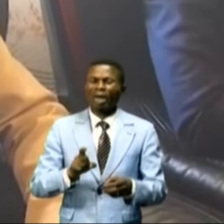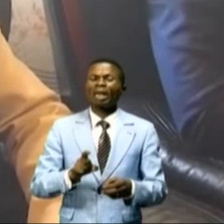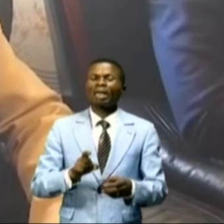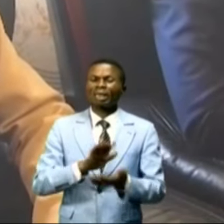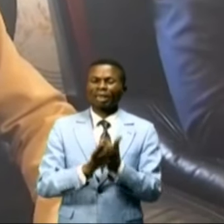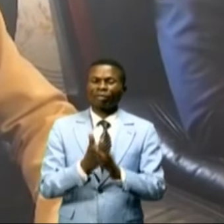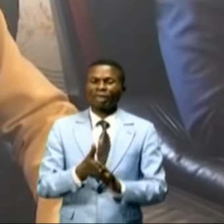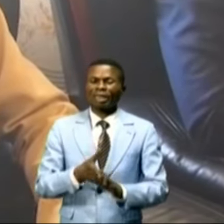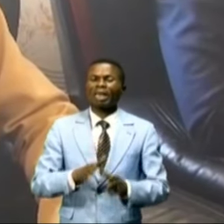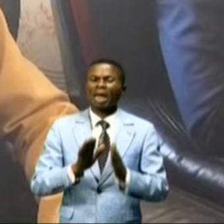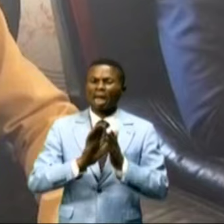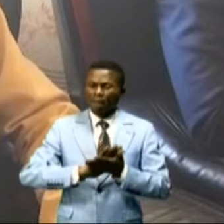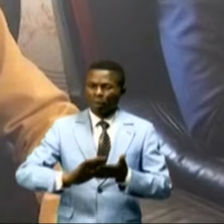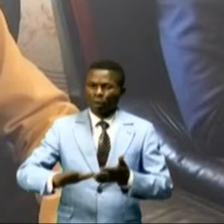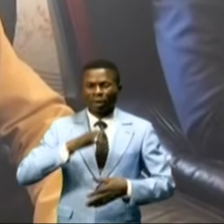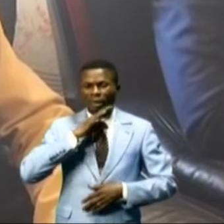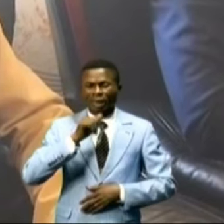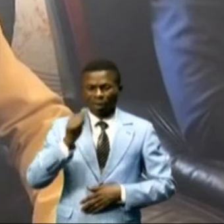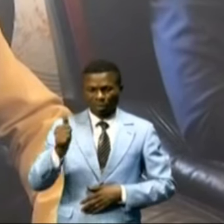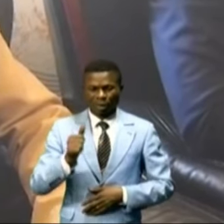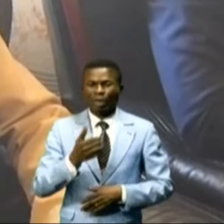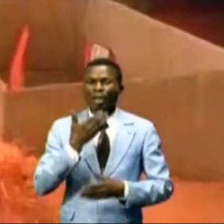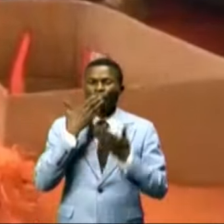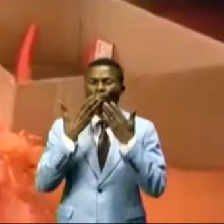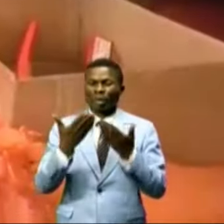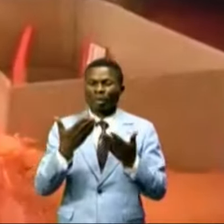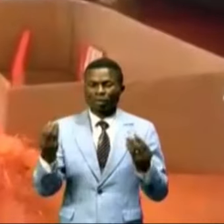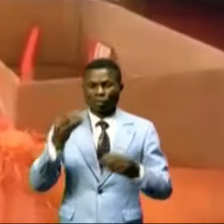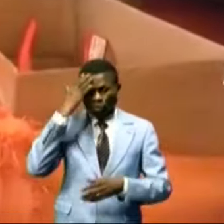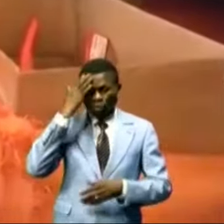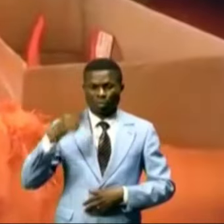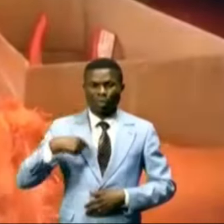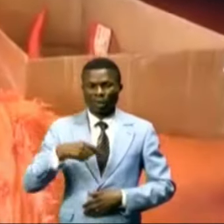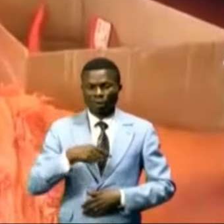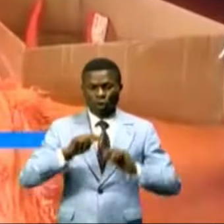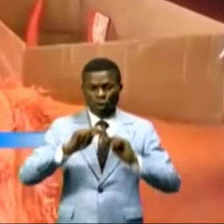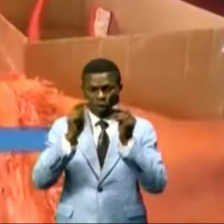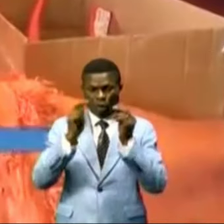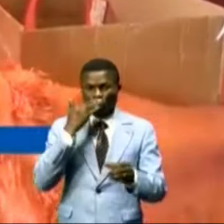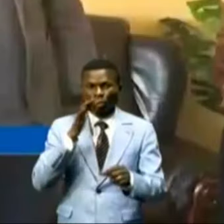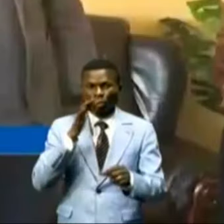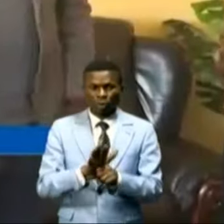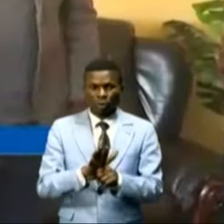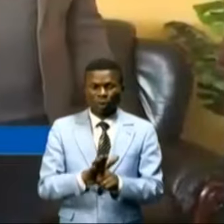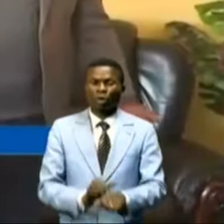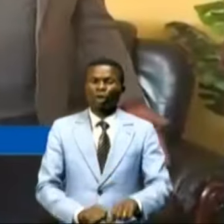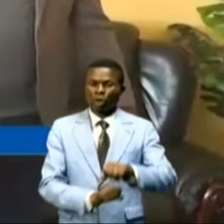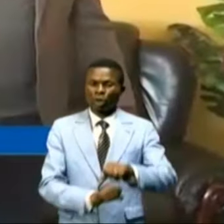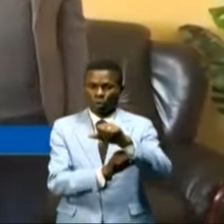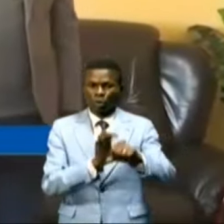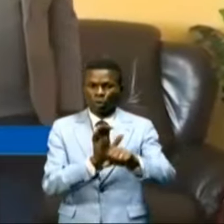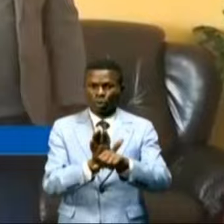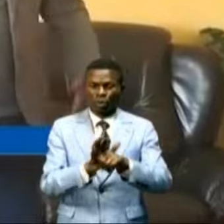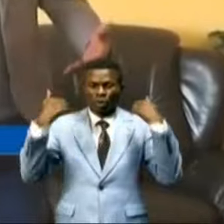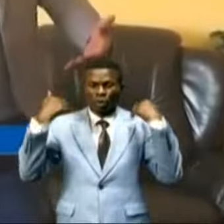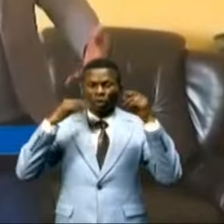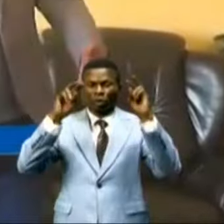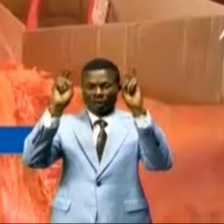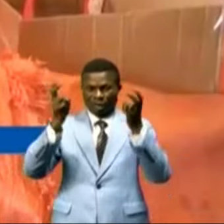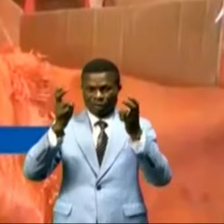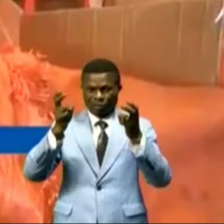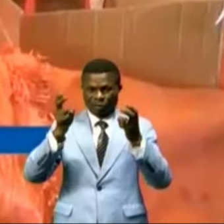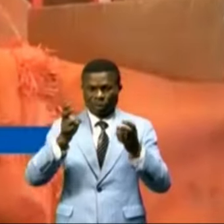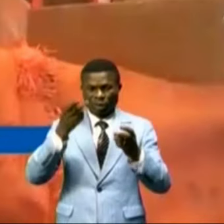vous avez pensé à nous. Nous disons sincèrement merci. Ces scouts promettent leur accompagnement au maire de la ville dans